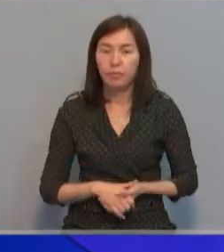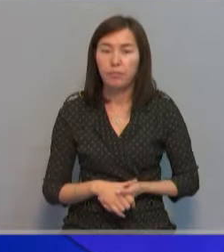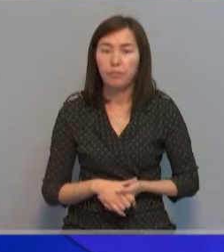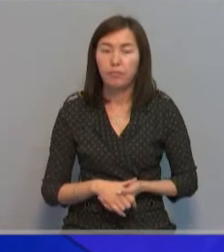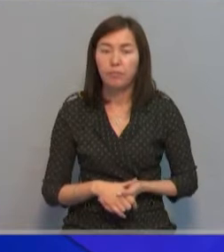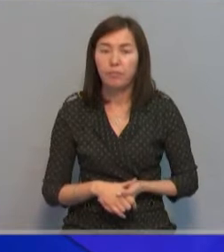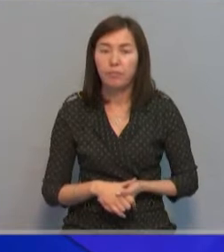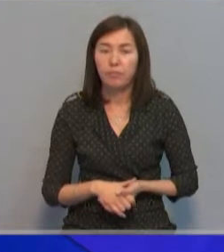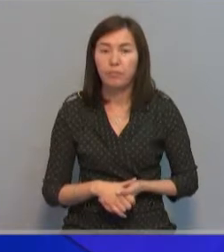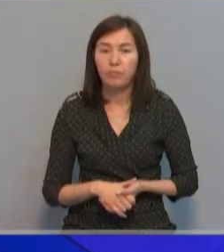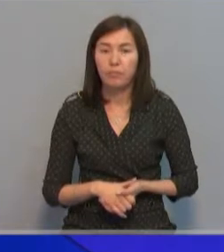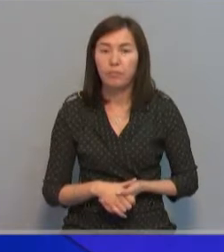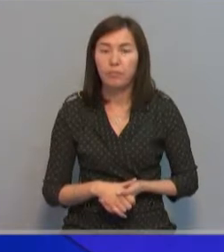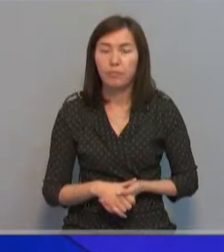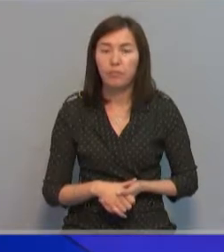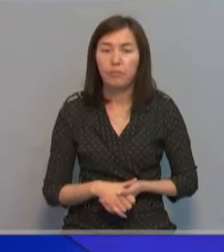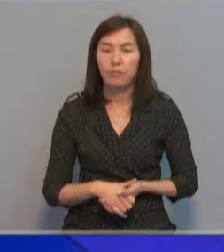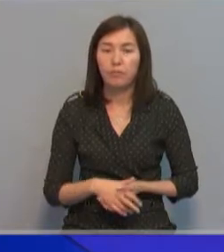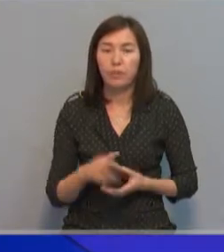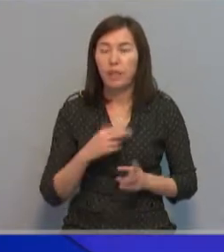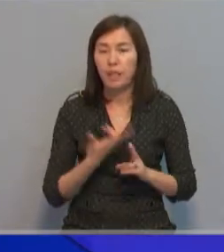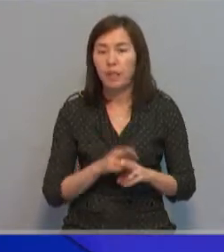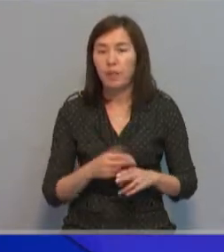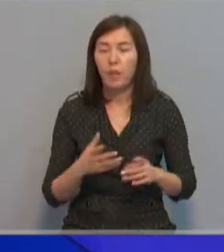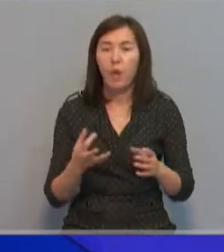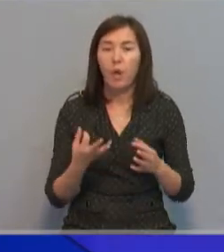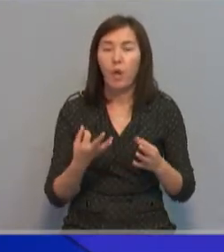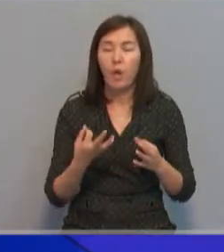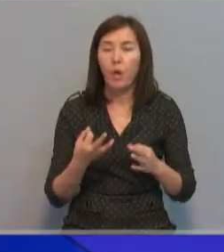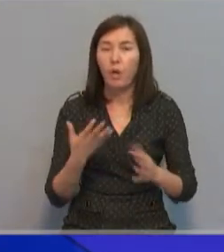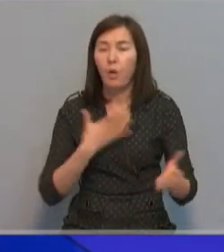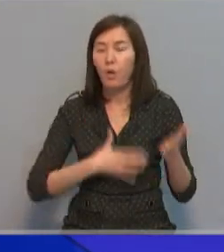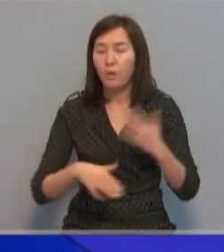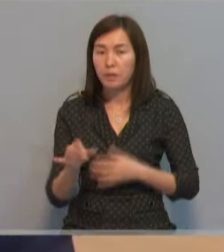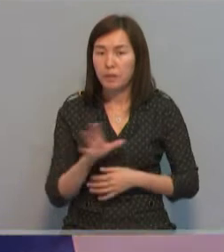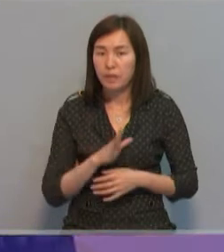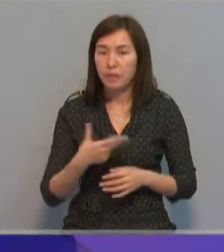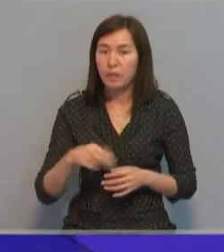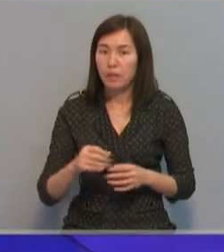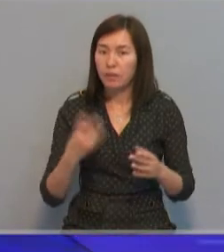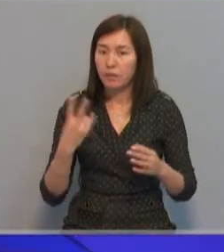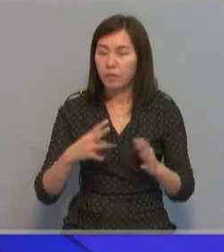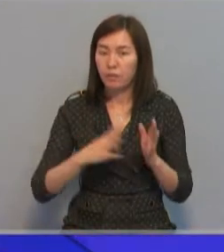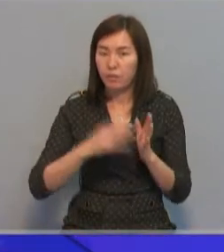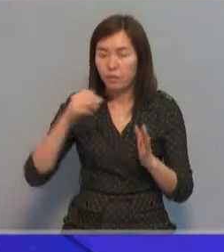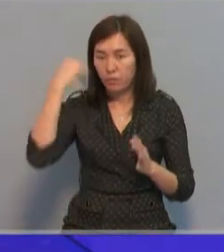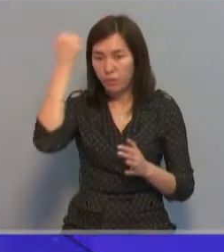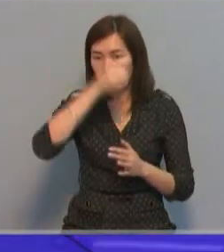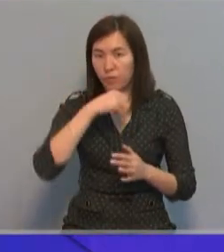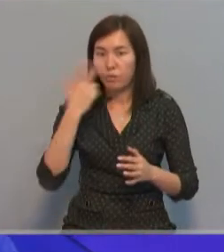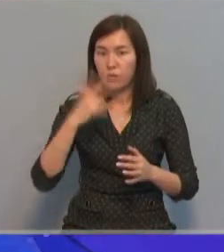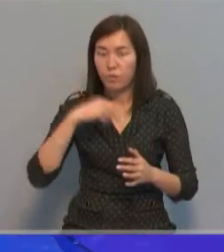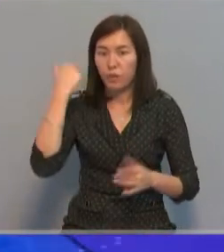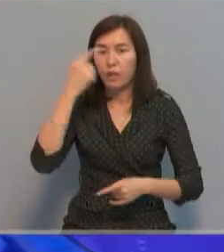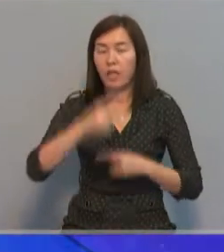өте қуанышты жағдай мен үшін. Мына тәуелсіздікпен бірге өстік. Әрине 29 жыл толып 30